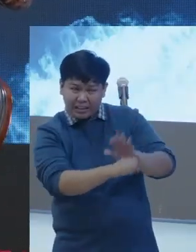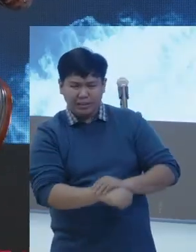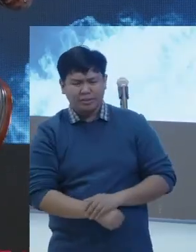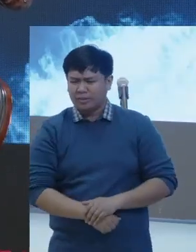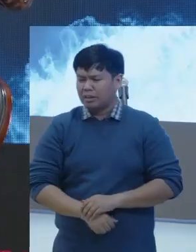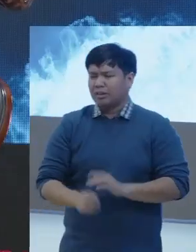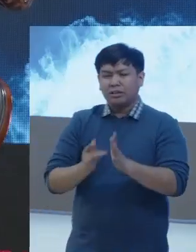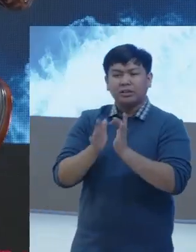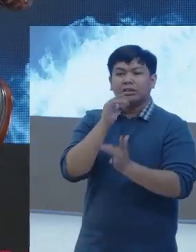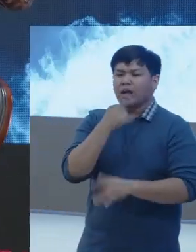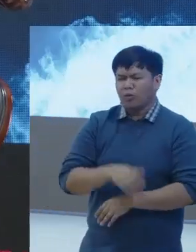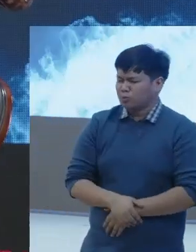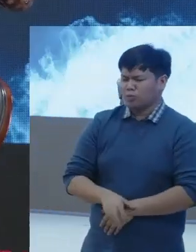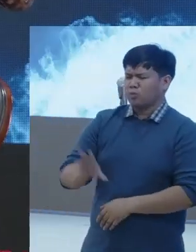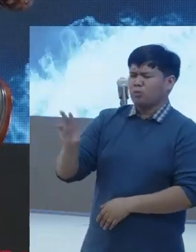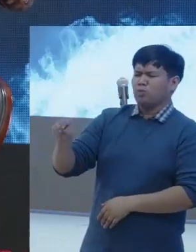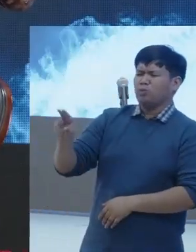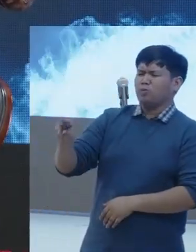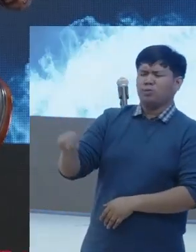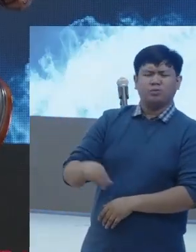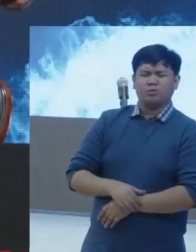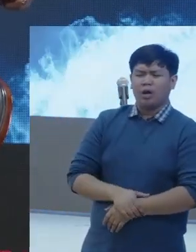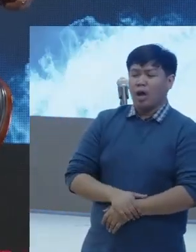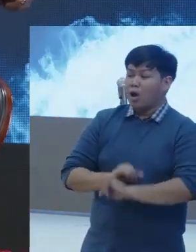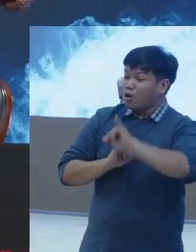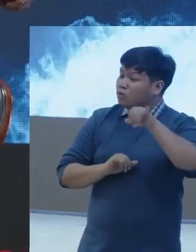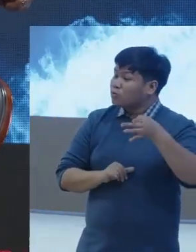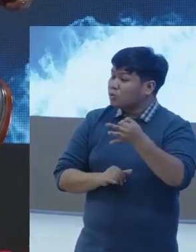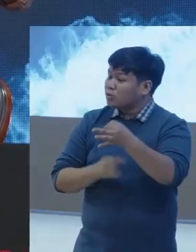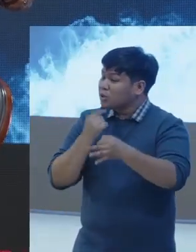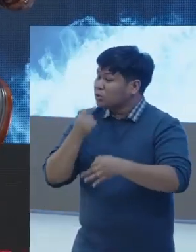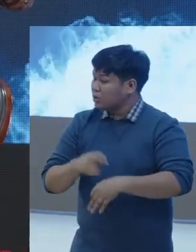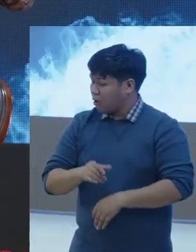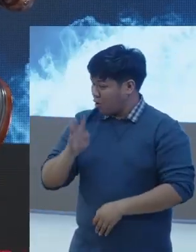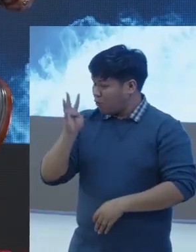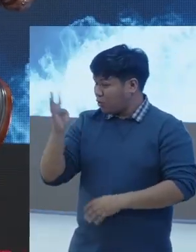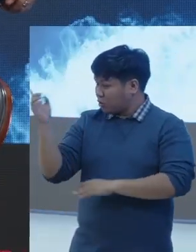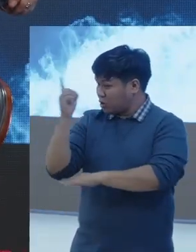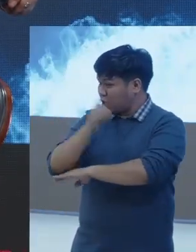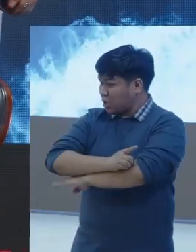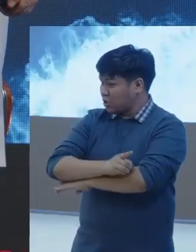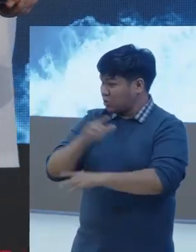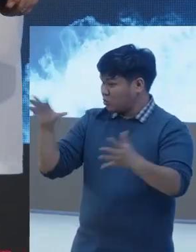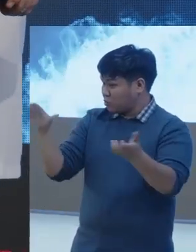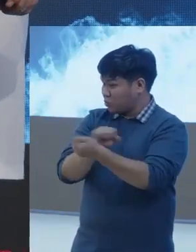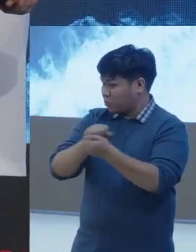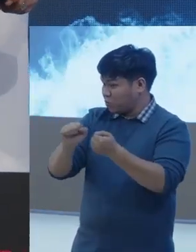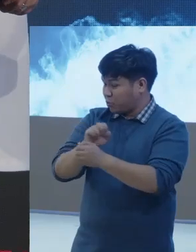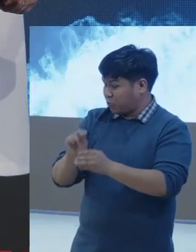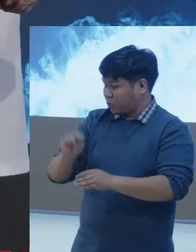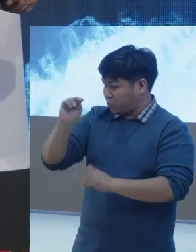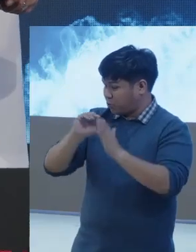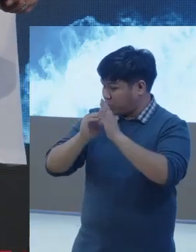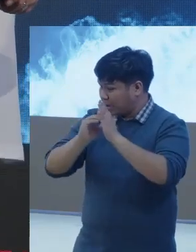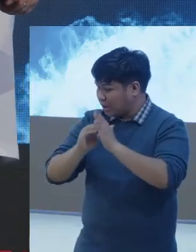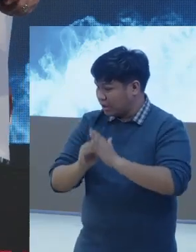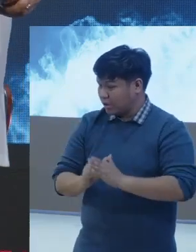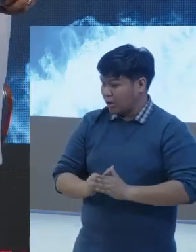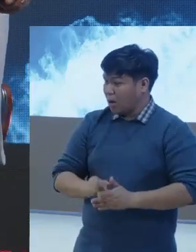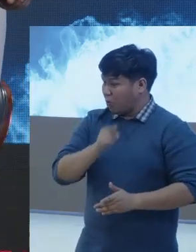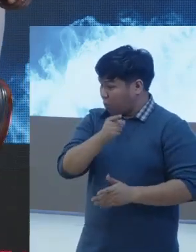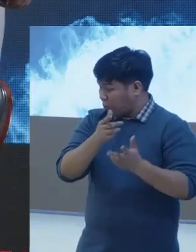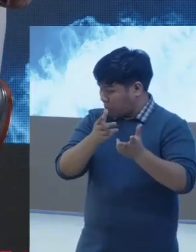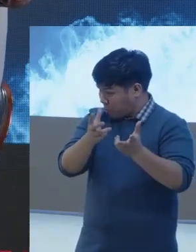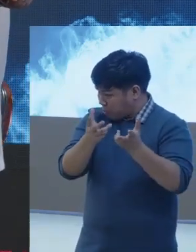kayo. Si Jonah ang sinabi lang, yet 40 days and Nineveh shall be overturned or overcome or